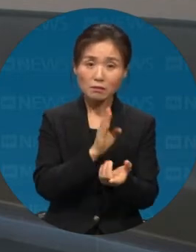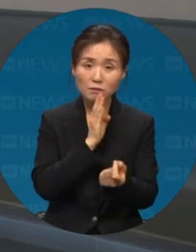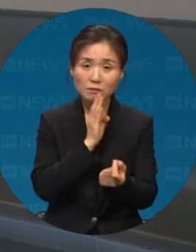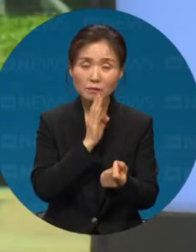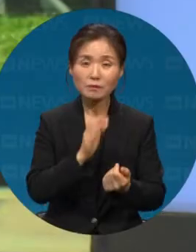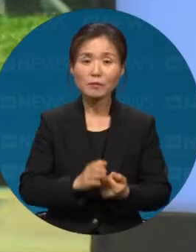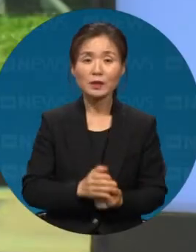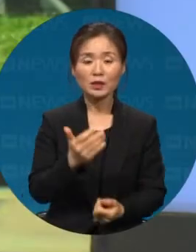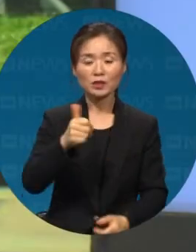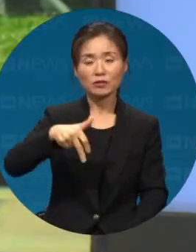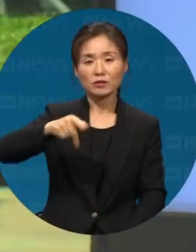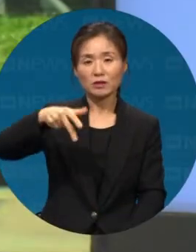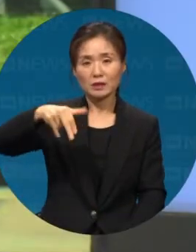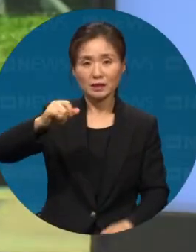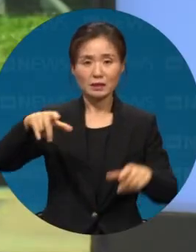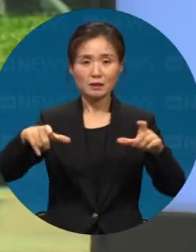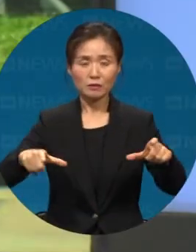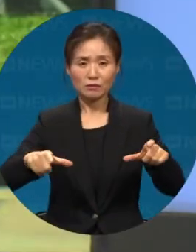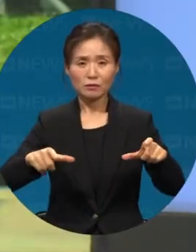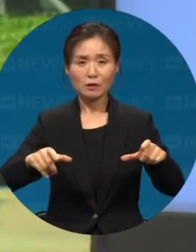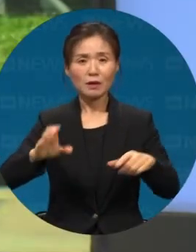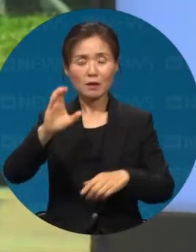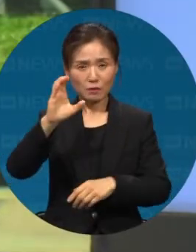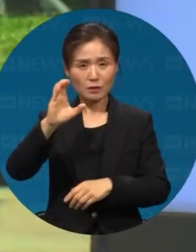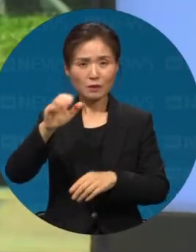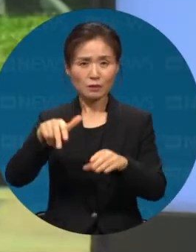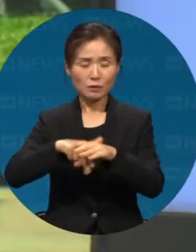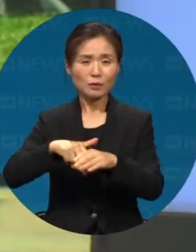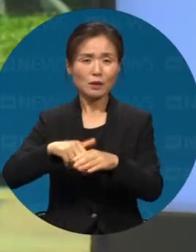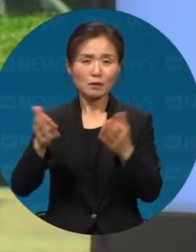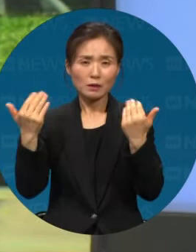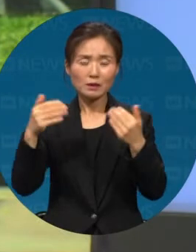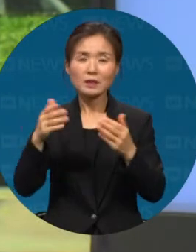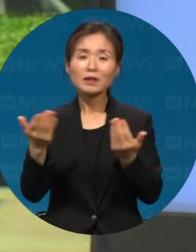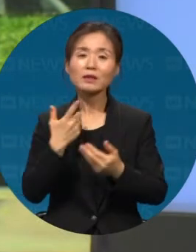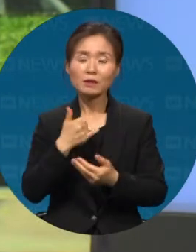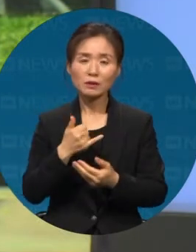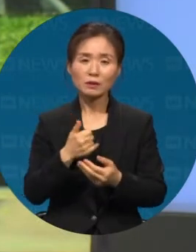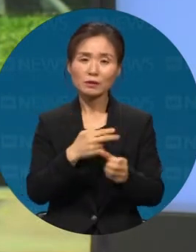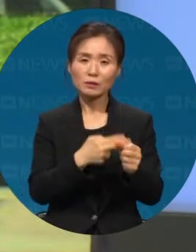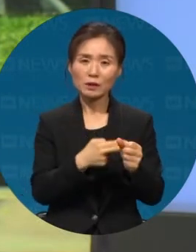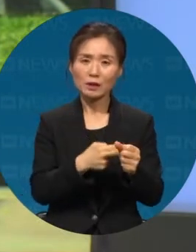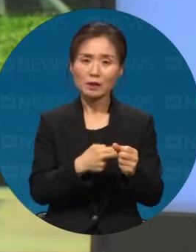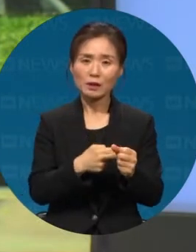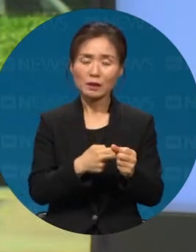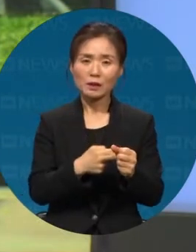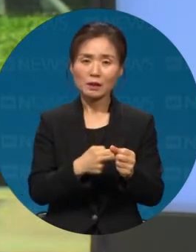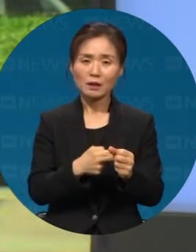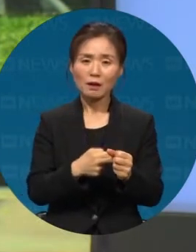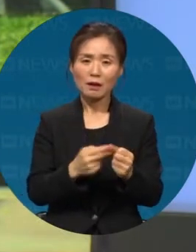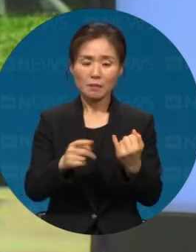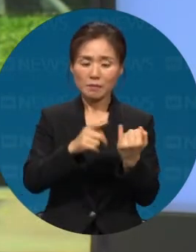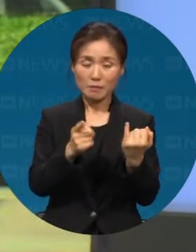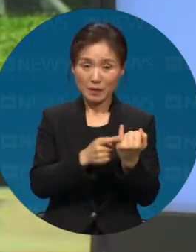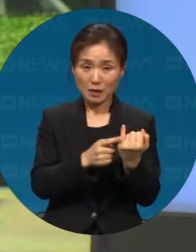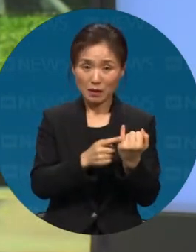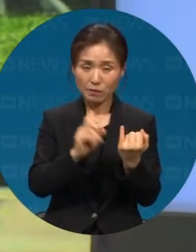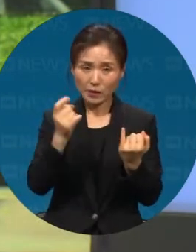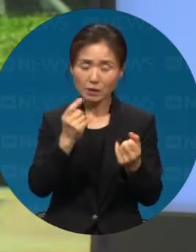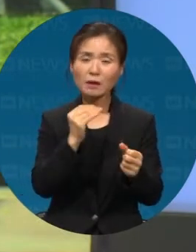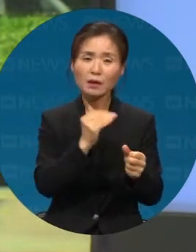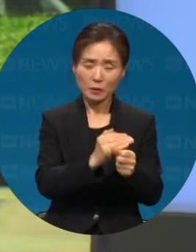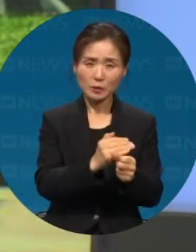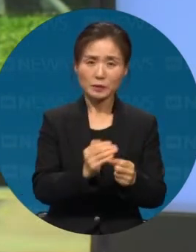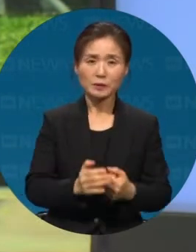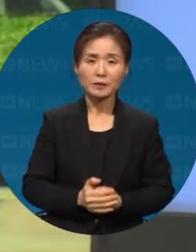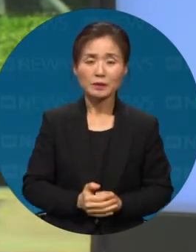유저 지주 가톨릭 학교 에서 일하던 한 교사가 지난 2014년 임신한 뒤 해고된 사건과 관련된 내용입니다